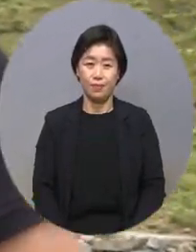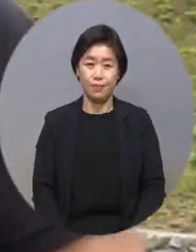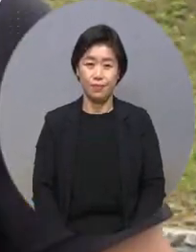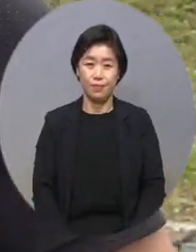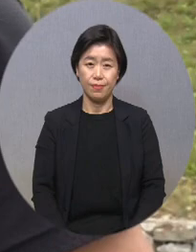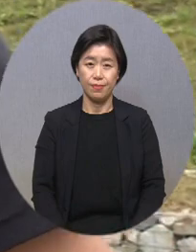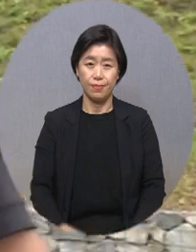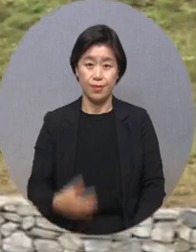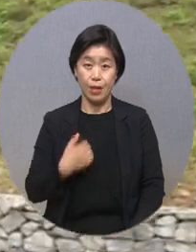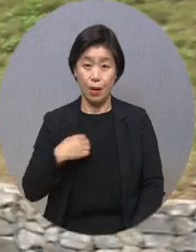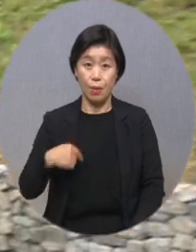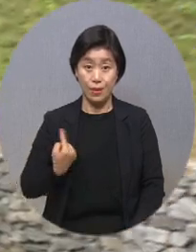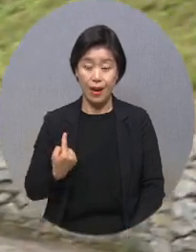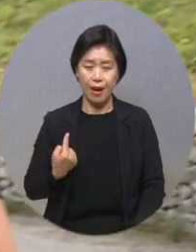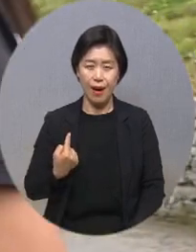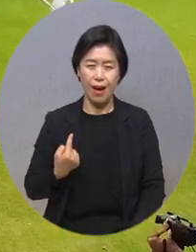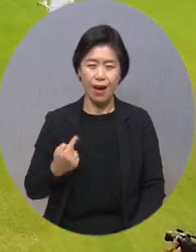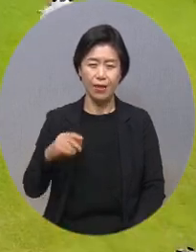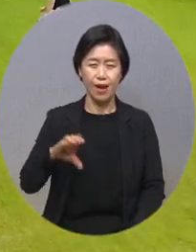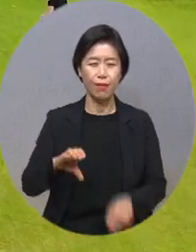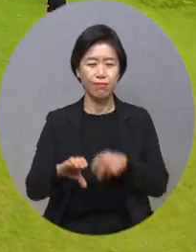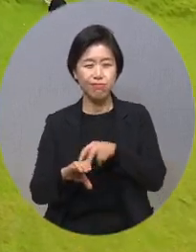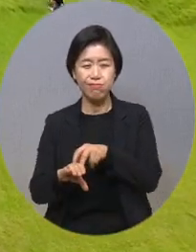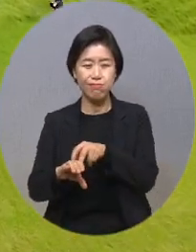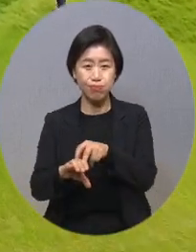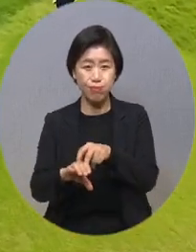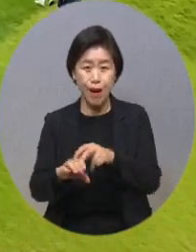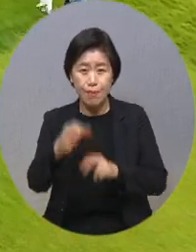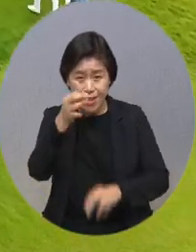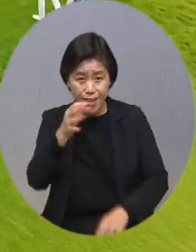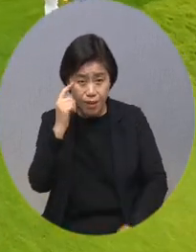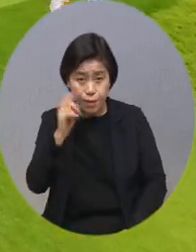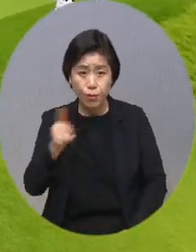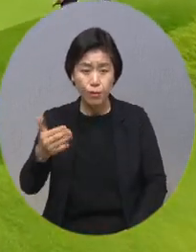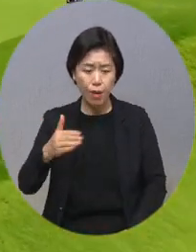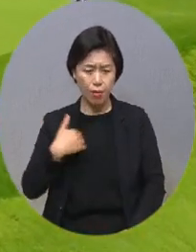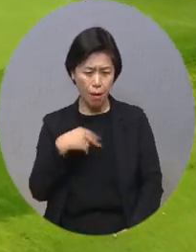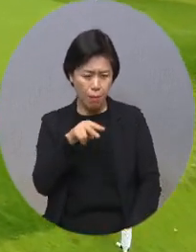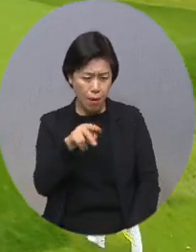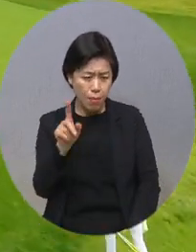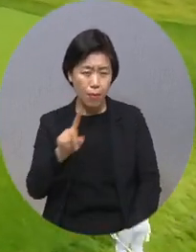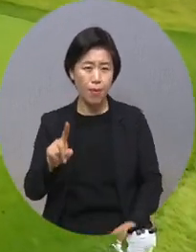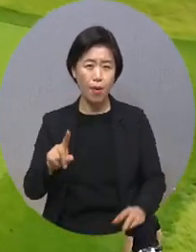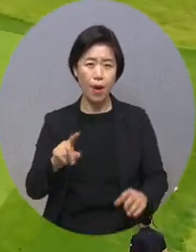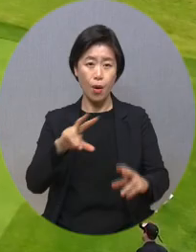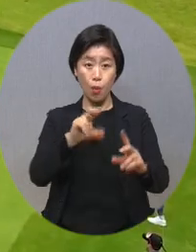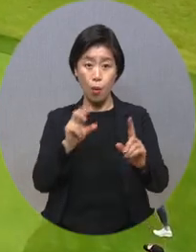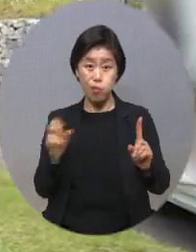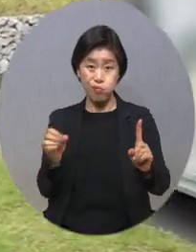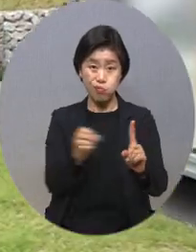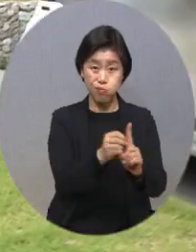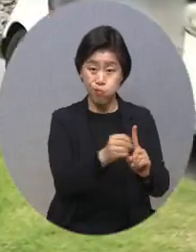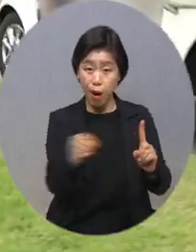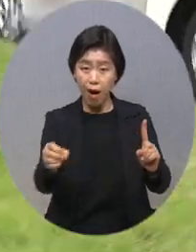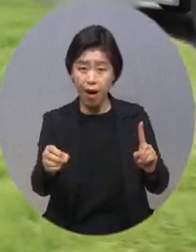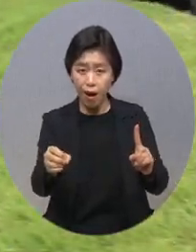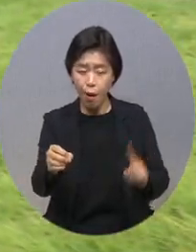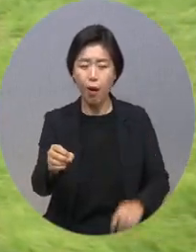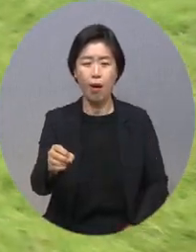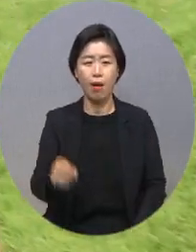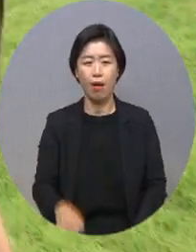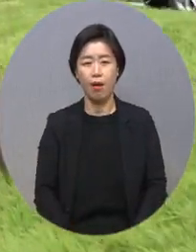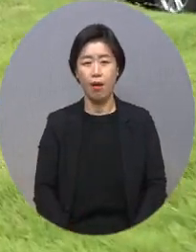혼자 카트 타고 와서 미안하긴 했는데 여기 딱 내리자마자 깃대 빡 맞고 옆으로 쳤거든요. 우와, 나 운이다, 운! 와,